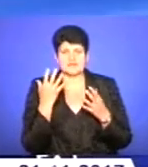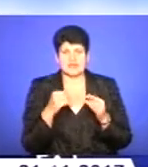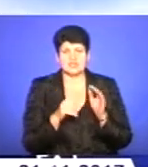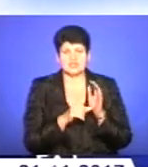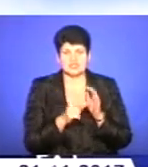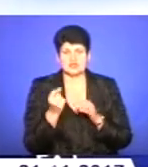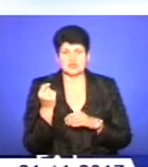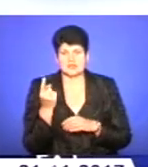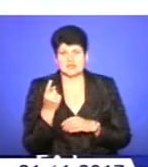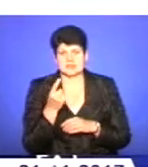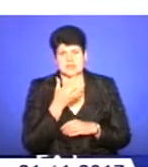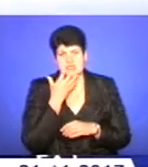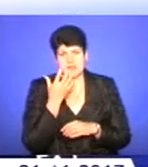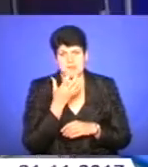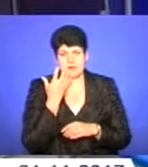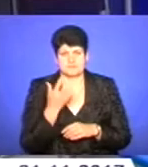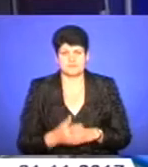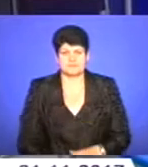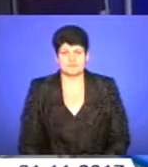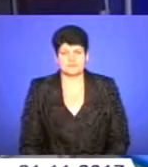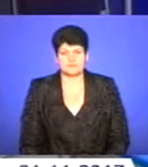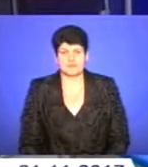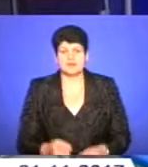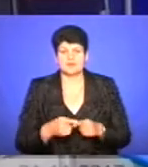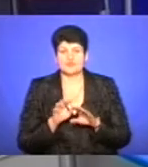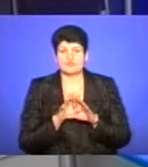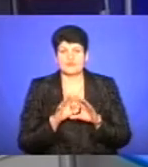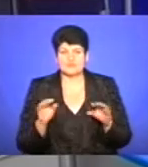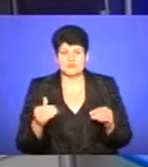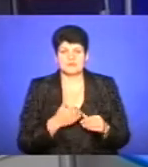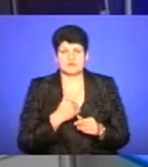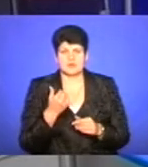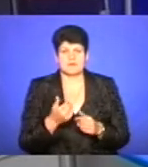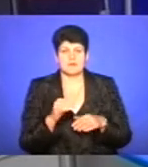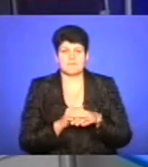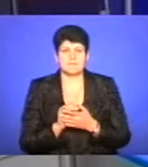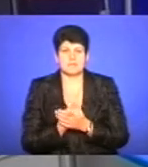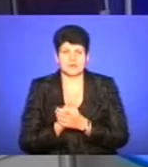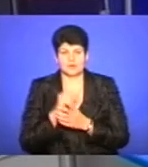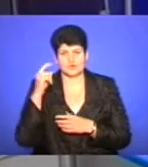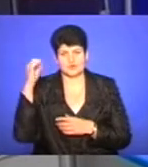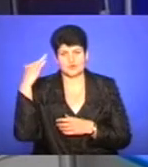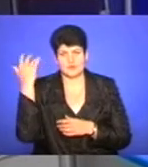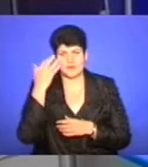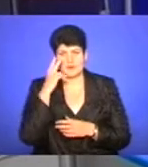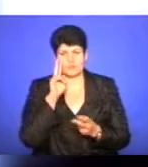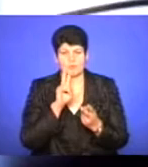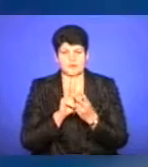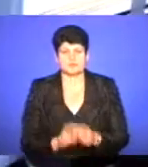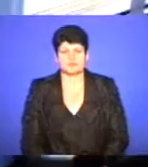6-11 градусів вище нуля. На цьому у мене все. Я бажаю вам мирного і сонячного неба. Побачимось!